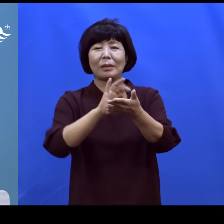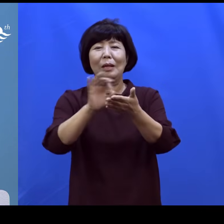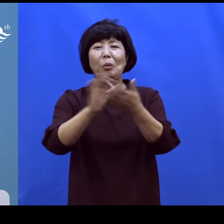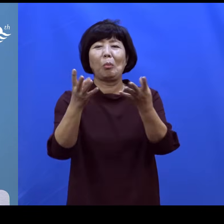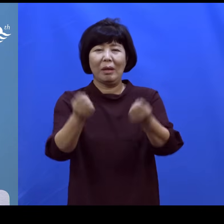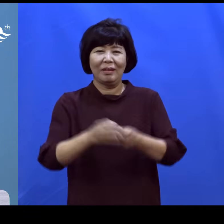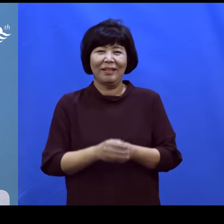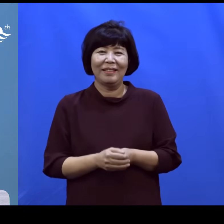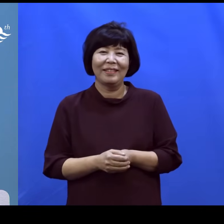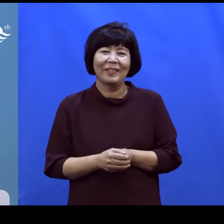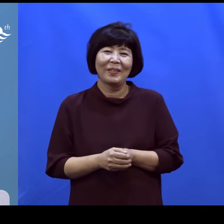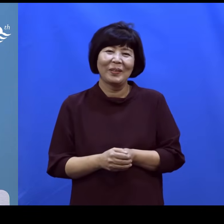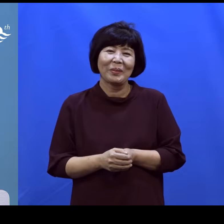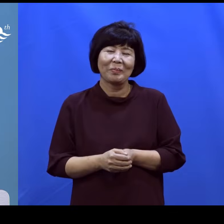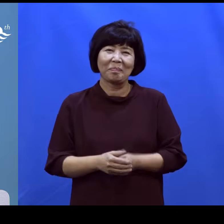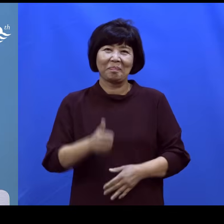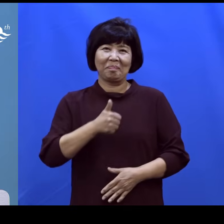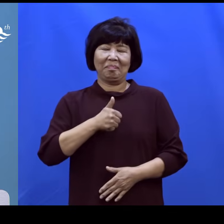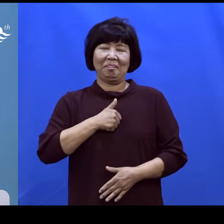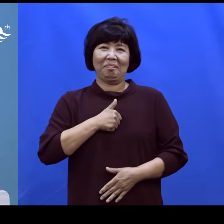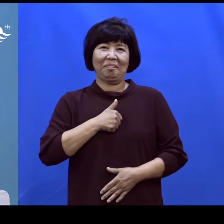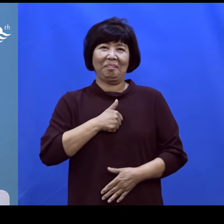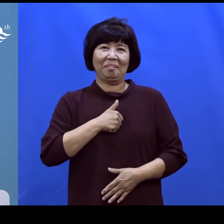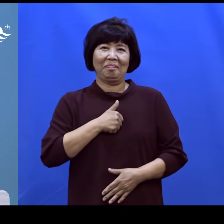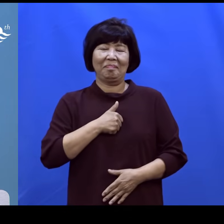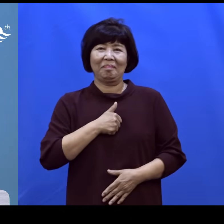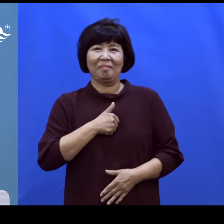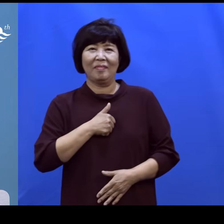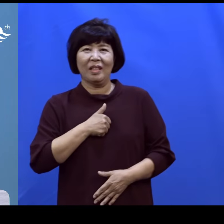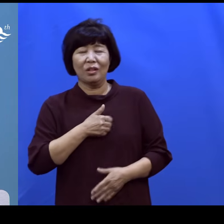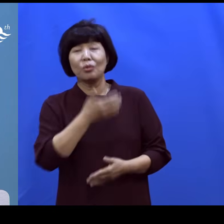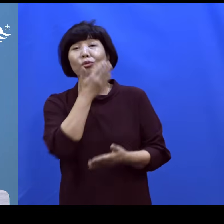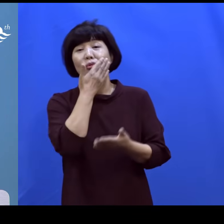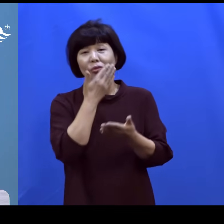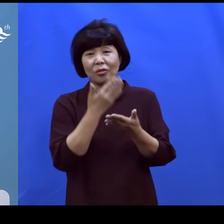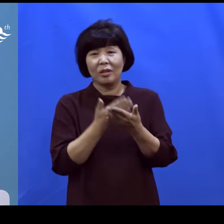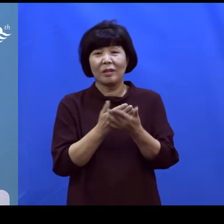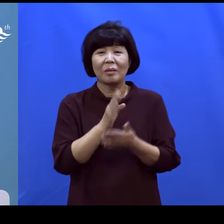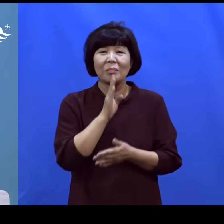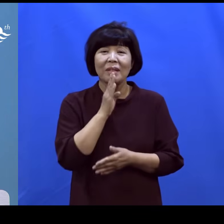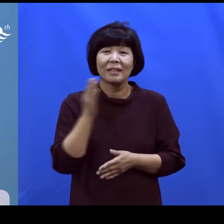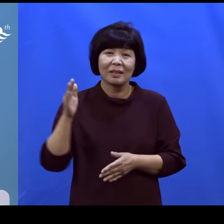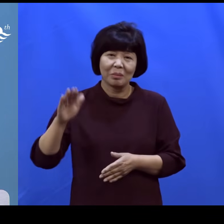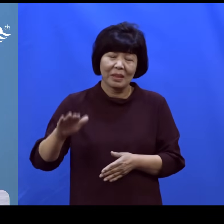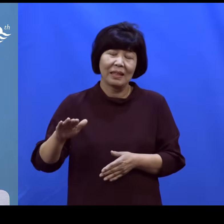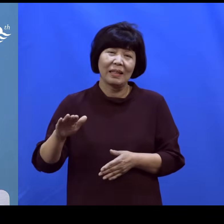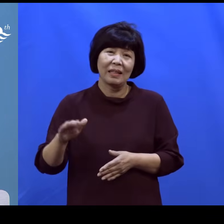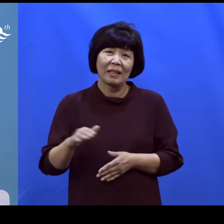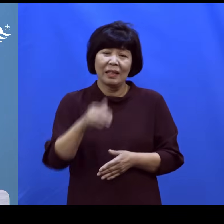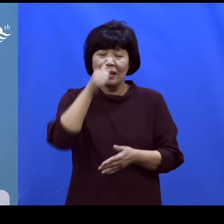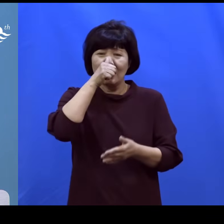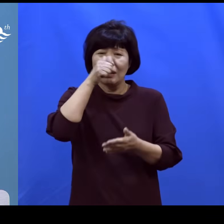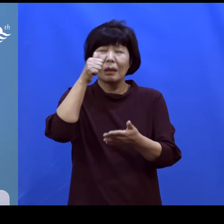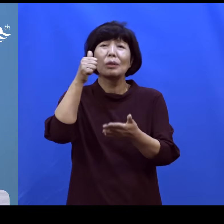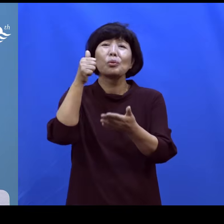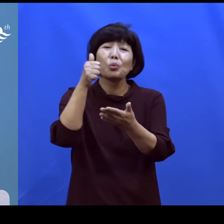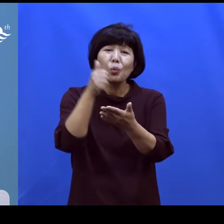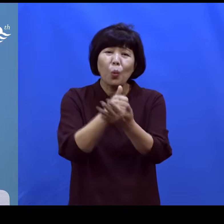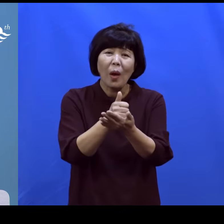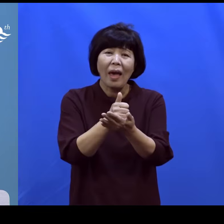셀프 이스팀이라고 하는 이 자존감이라는 건 굉장히 중요한 거예요. 그런데 여러분, 이 죄된